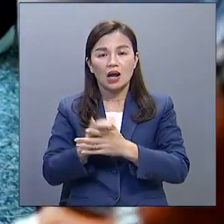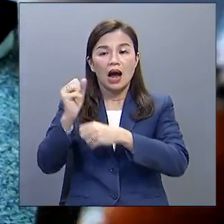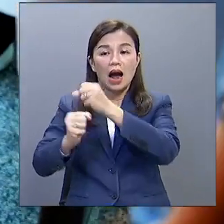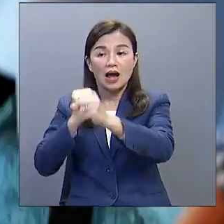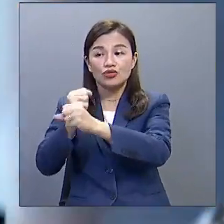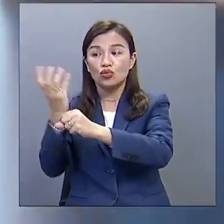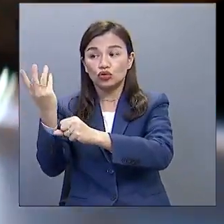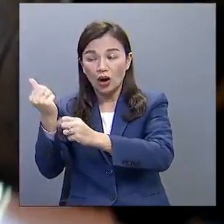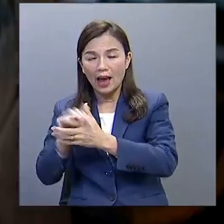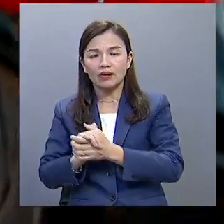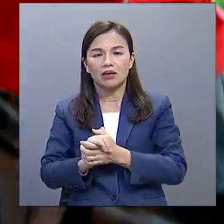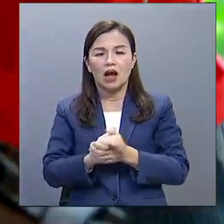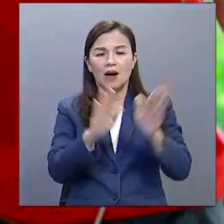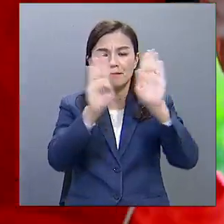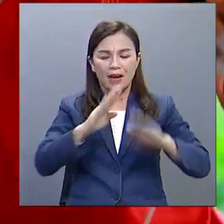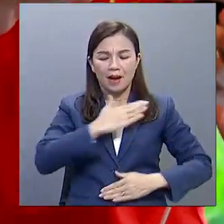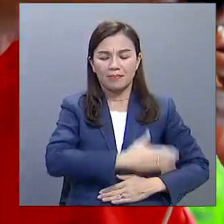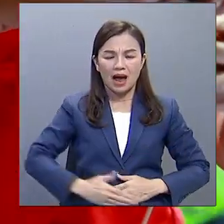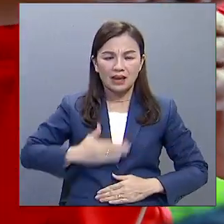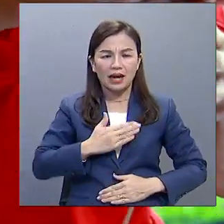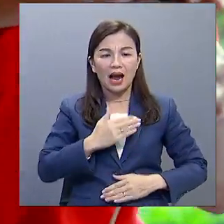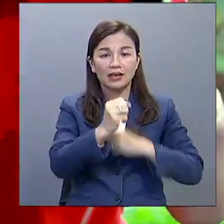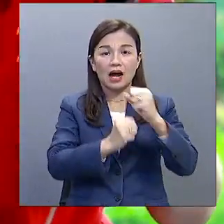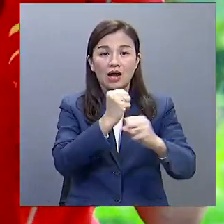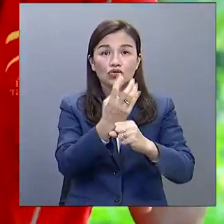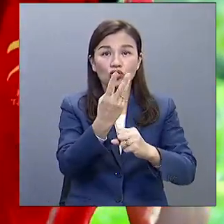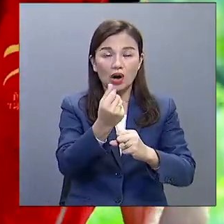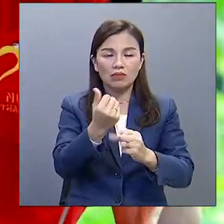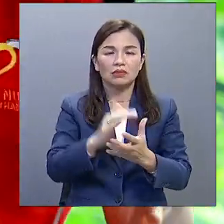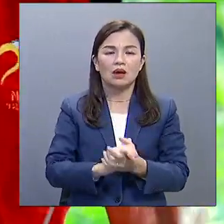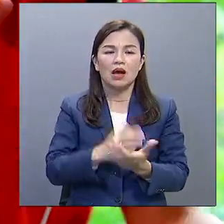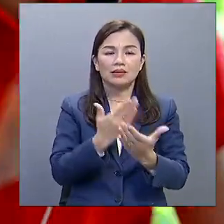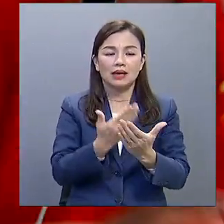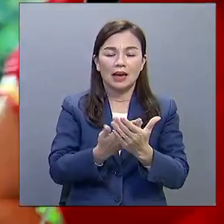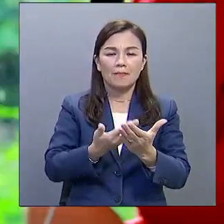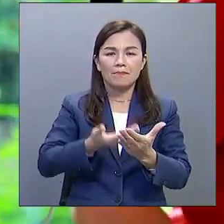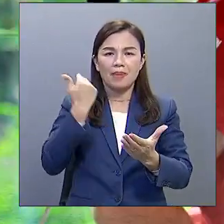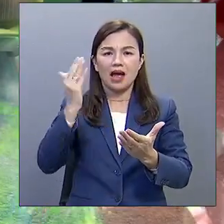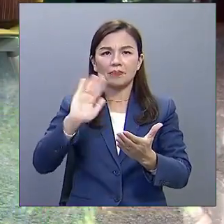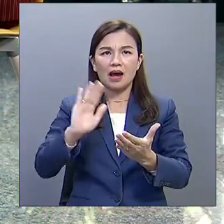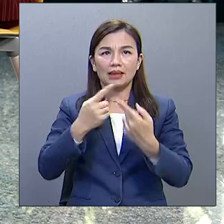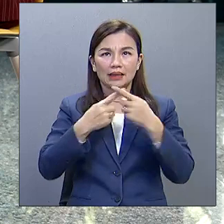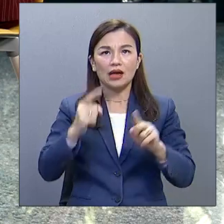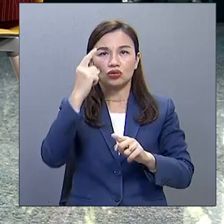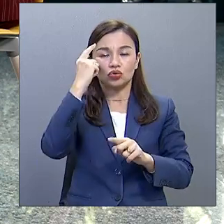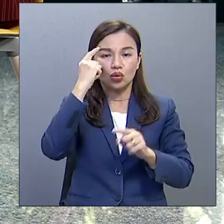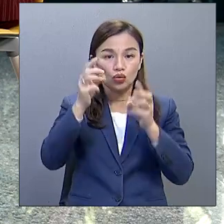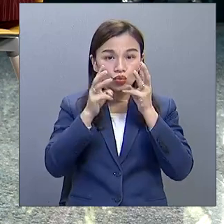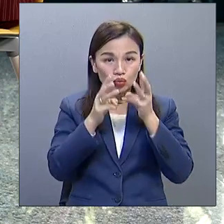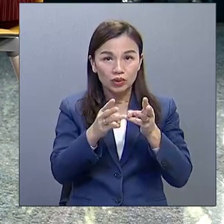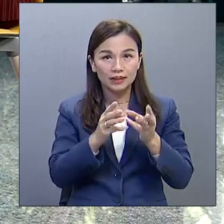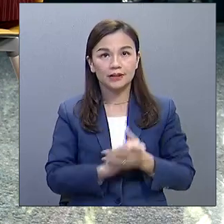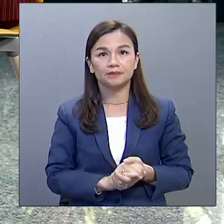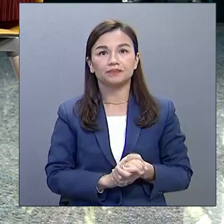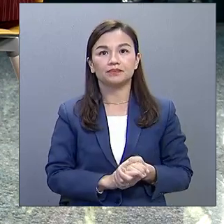ายซึ่งพวกนี้เป็นความเสี่ยงของการเกิดโรคต่างๆเครื่องนี้ก็ไม่ได้แพงมากซื้อได้ไม่ยากนะคะแต่เราต้องรู้จักวิธีประเมินนะคะแล้วก็นอกจากนี้อาจจะต้